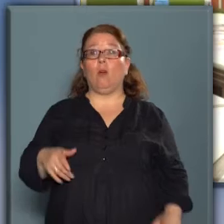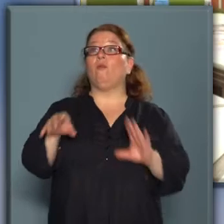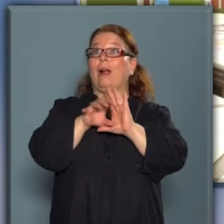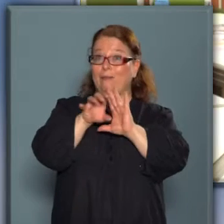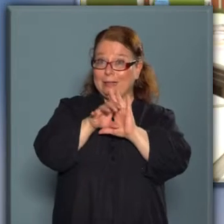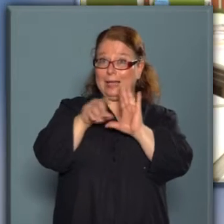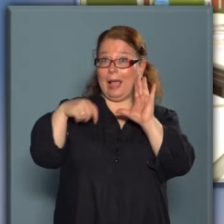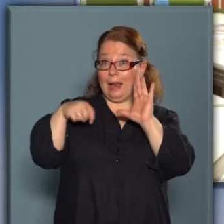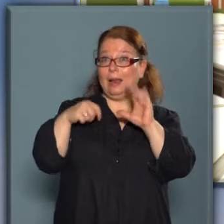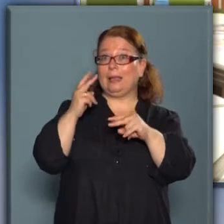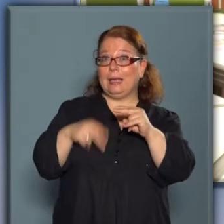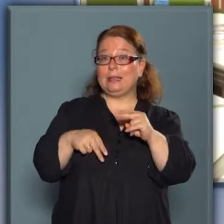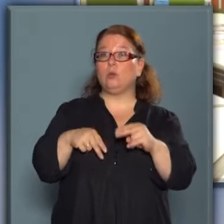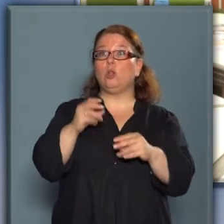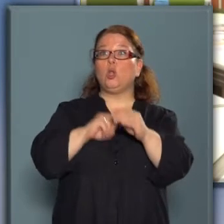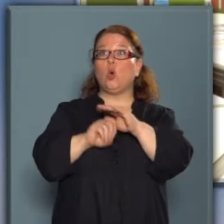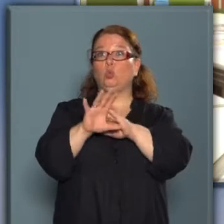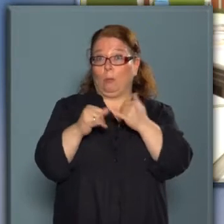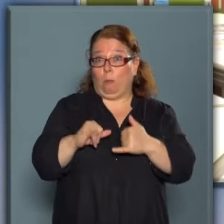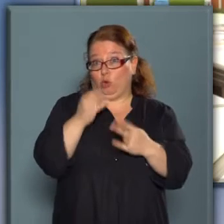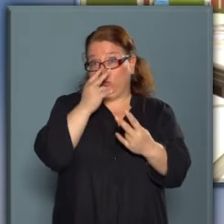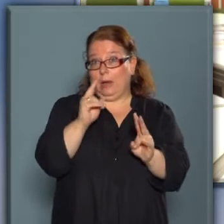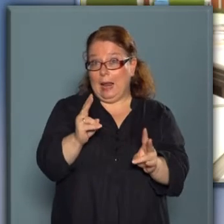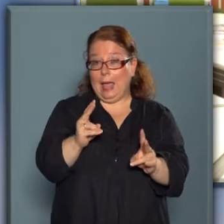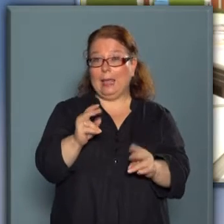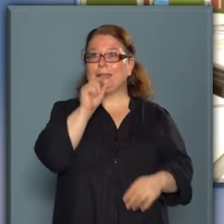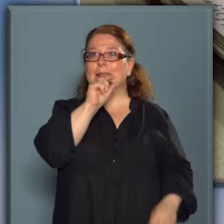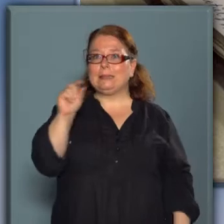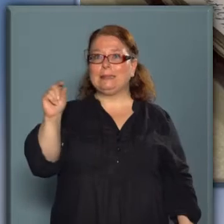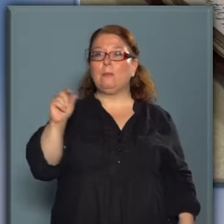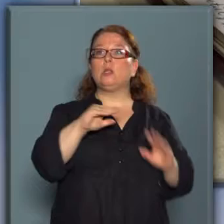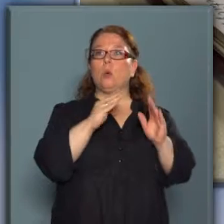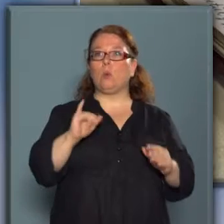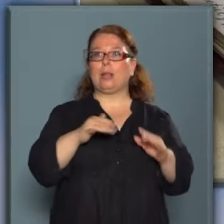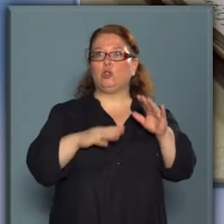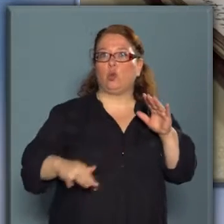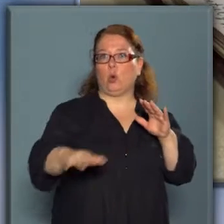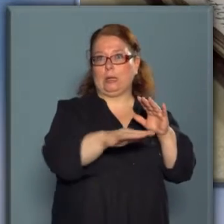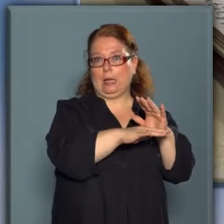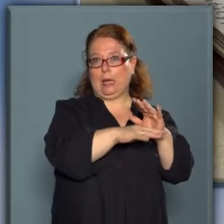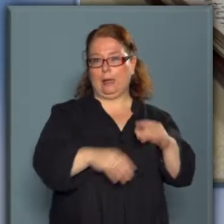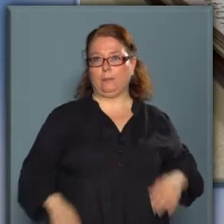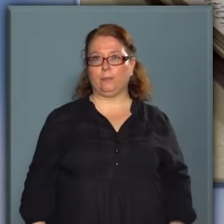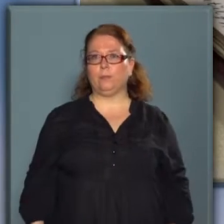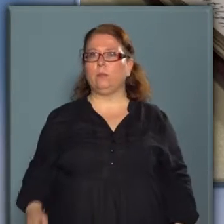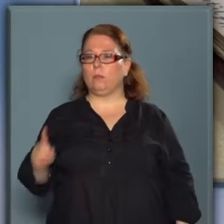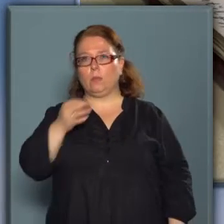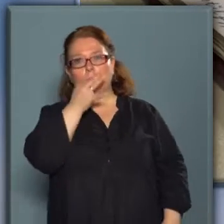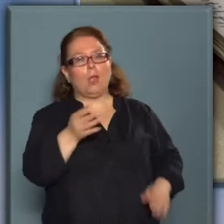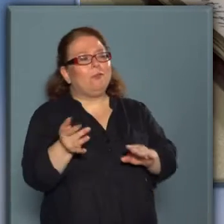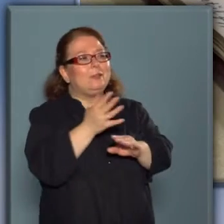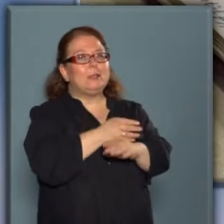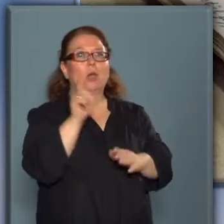Felvétel is készült róla, ezt még a YouTube-on most is meg lehet nézni, azzal a címmel, hogy a Szobor és környéke. Menjünk vissza egy